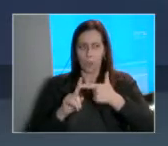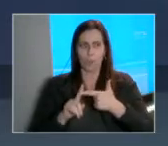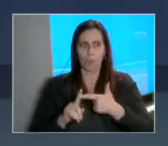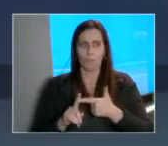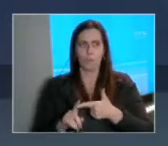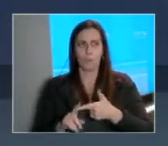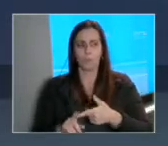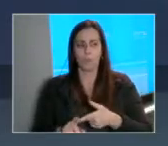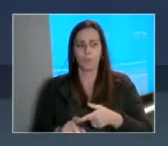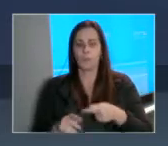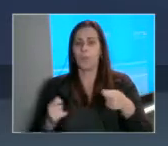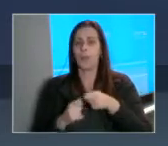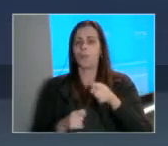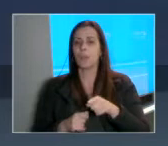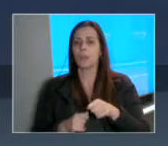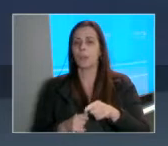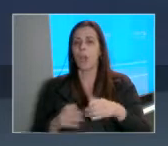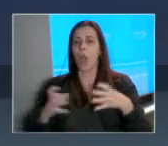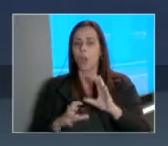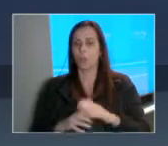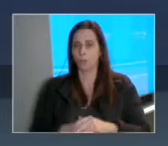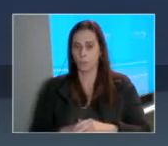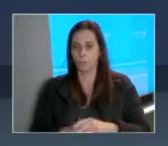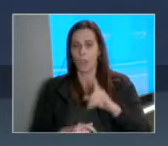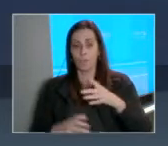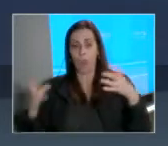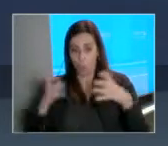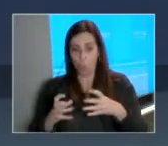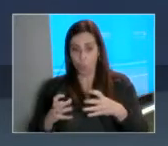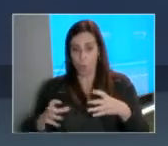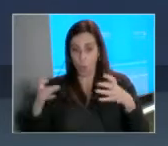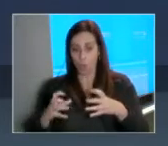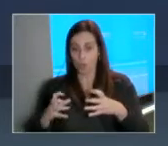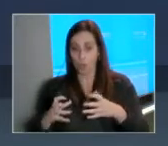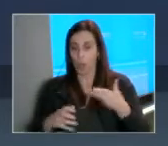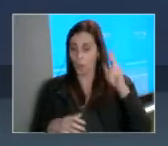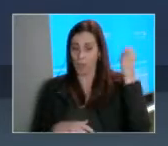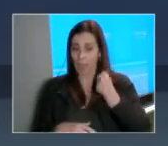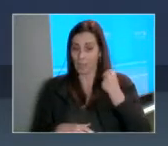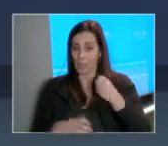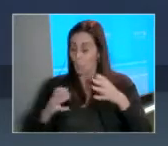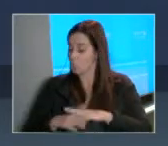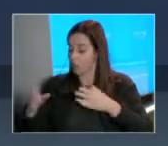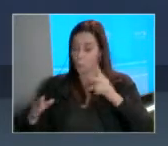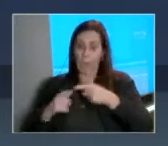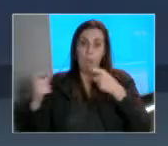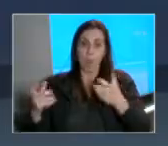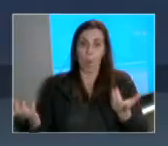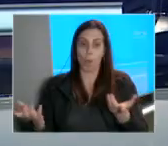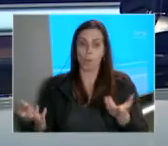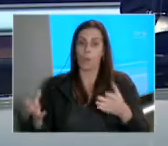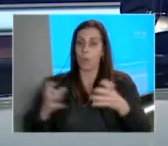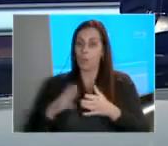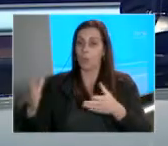בשניות. במובן של הגוש... הביא פחות קולות מביבי גנץ. לא, אבל הגוש שלו היה יותר חזק. גוש הימין הוא יותר גדול.